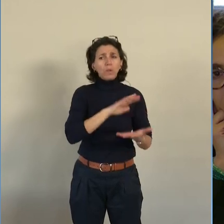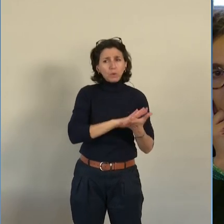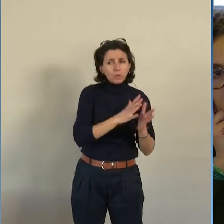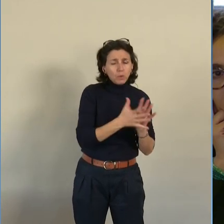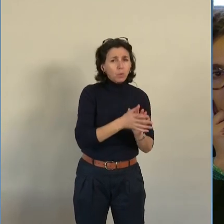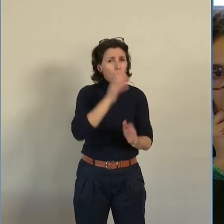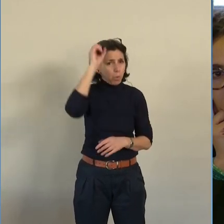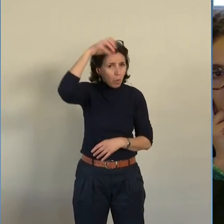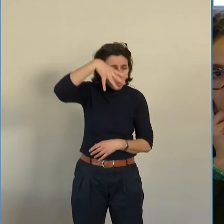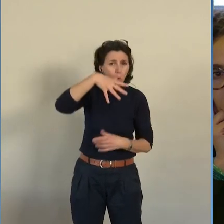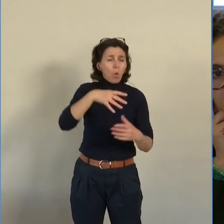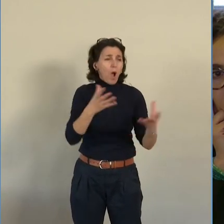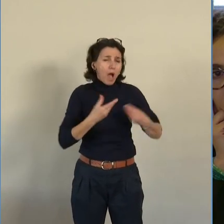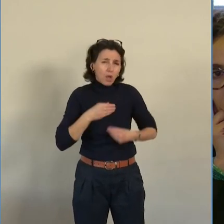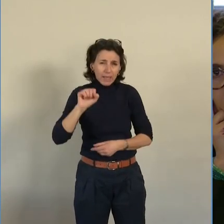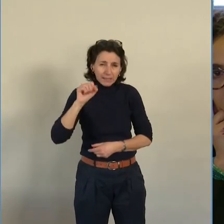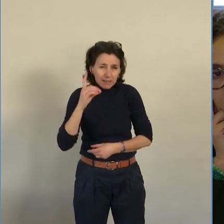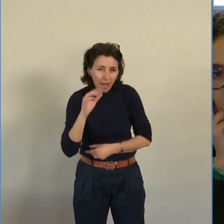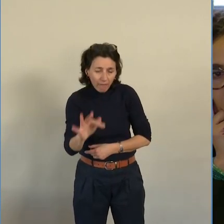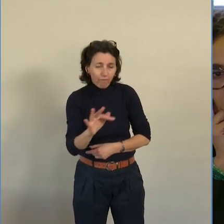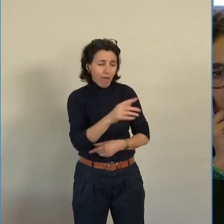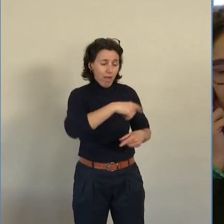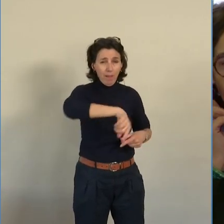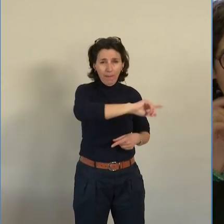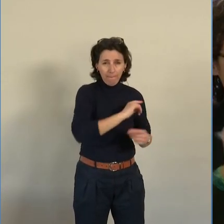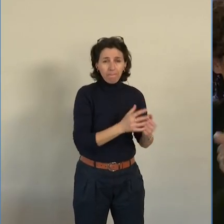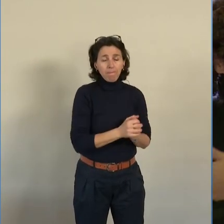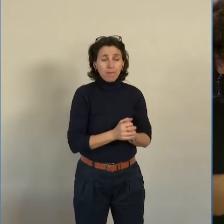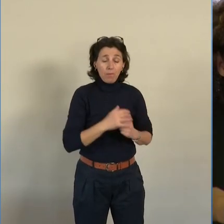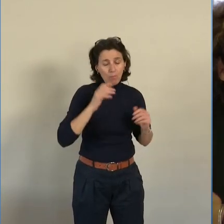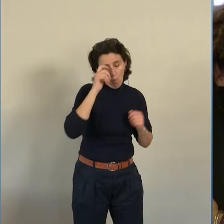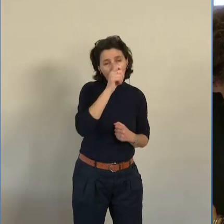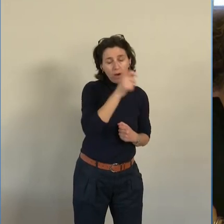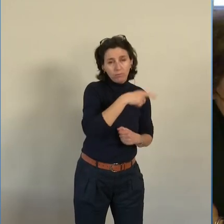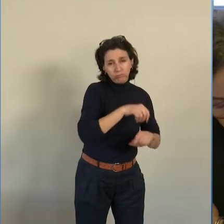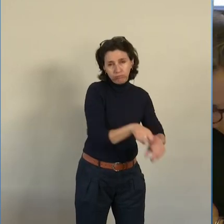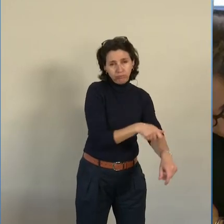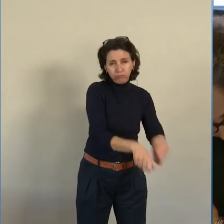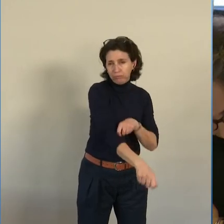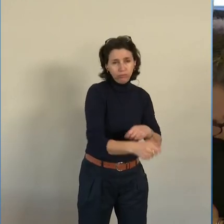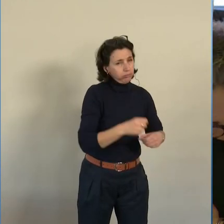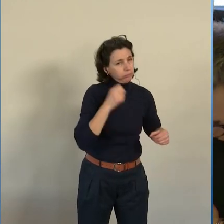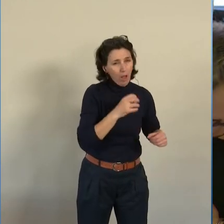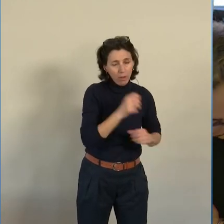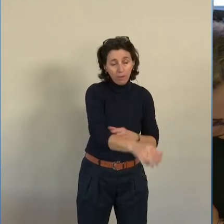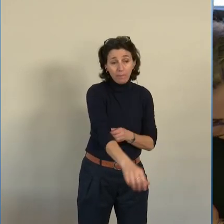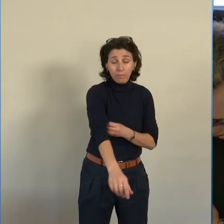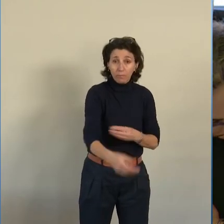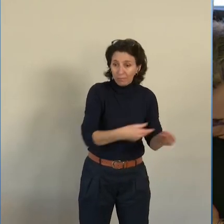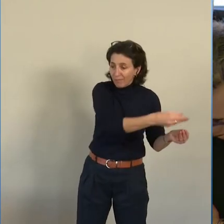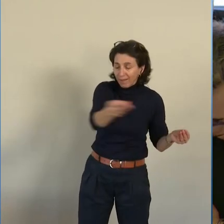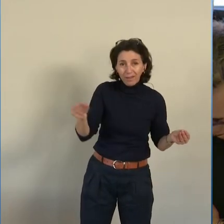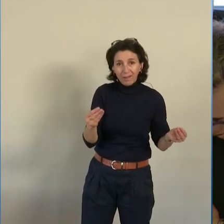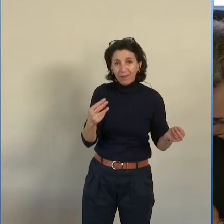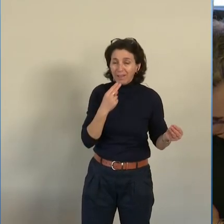SDF on voit bien effectivement la la qualité nutritionnelle de des des denrées qui sont distribuées ce ne sont pas les